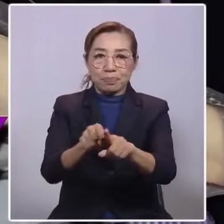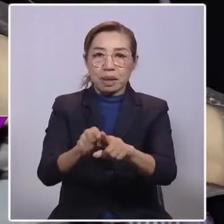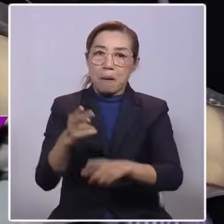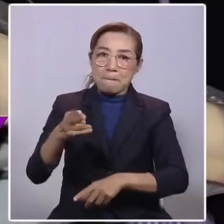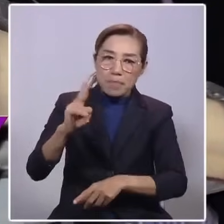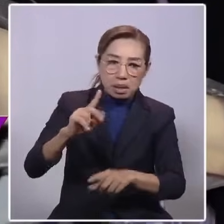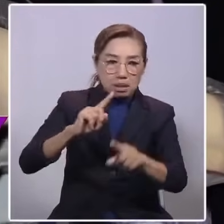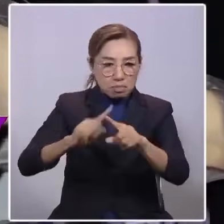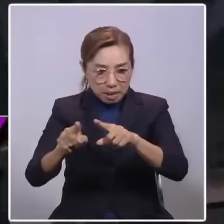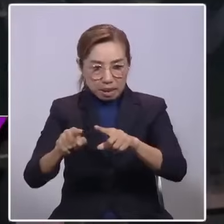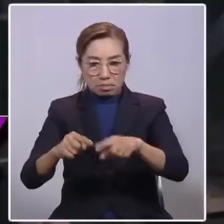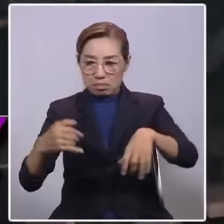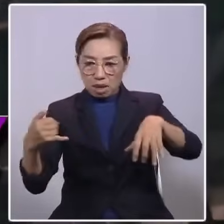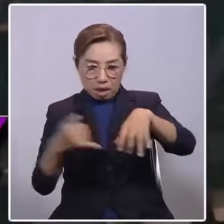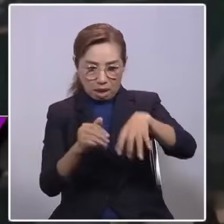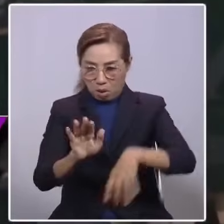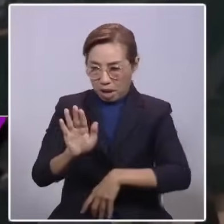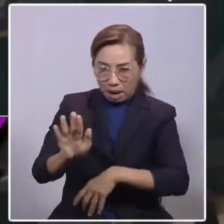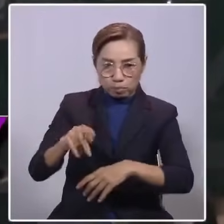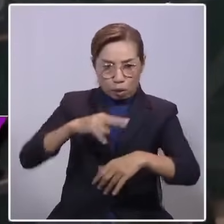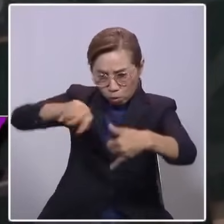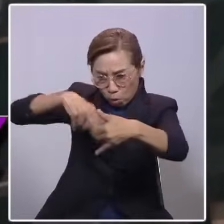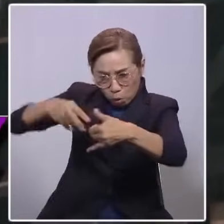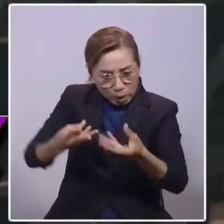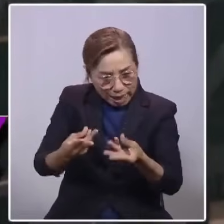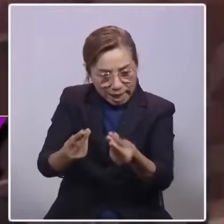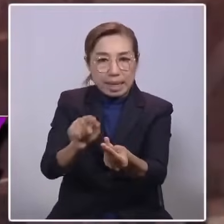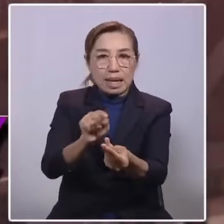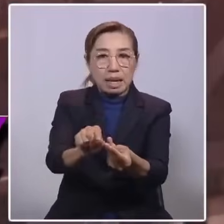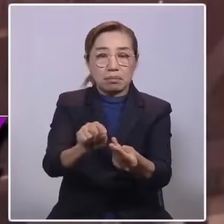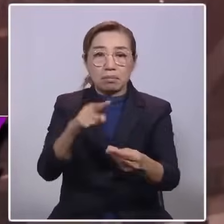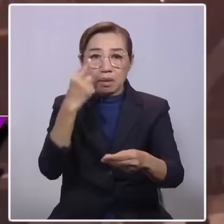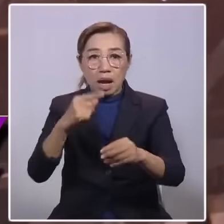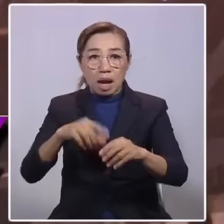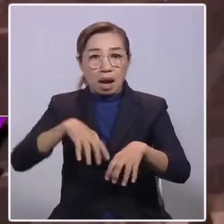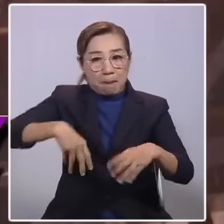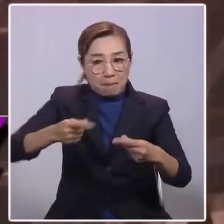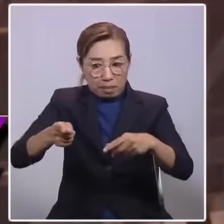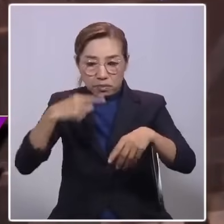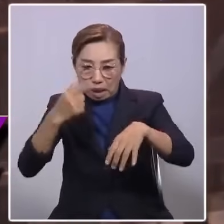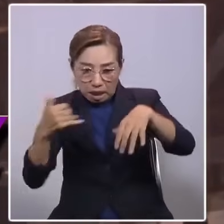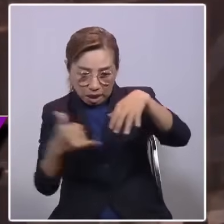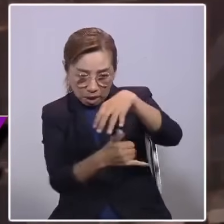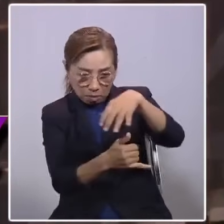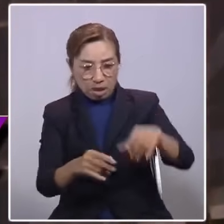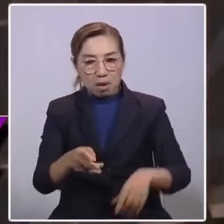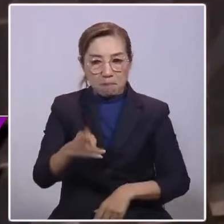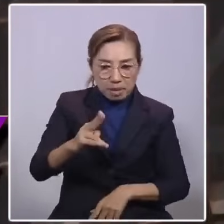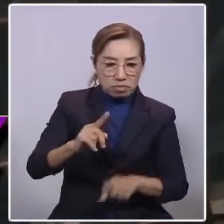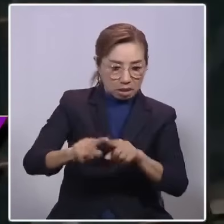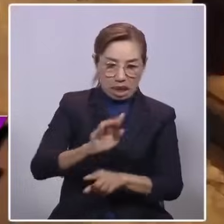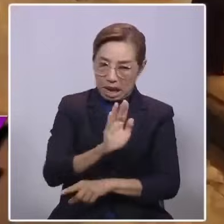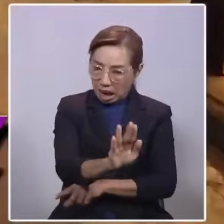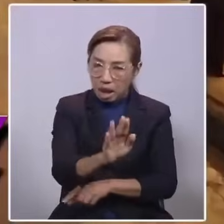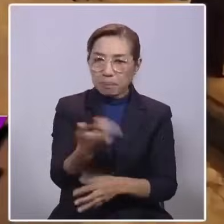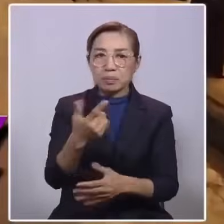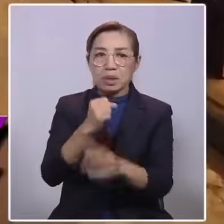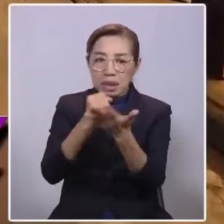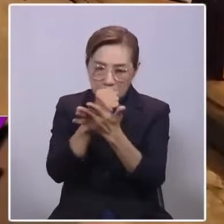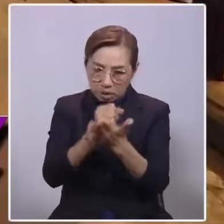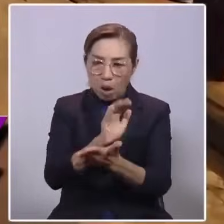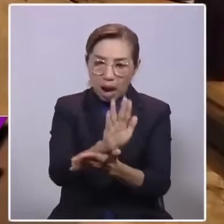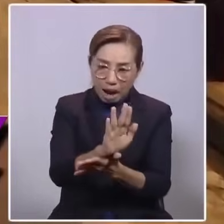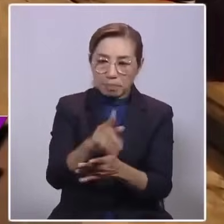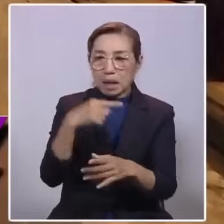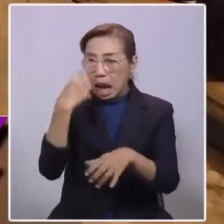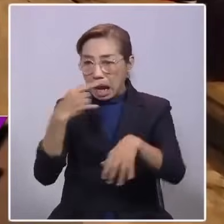ที่จะเข้าไปในสถานบันเทินี่ต้องมีการตรวจสอบก่อนถ้ามีอาวุธเข้าไปโดยเด็ดขาดยาเสพติดด้วยรวมทั้งบุคคลที่เข้า